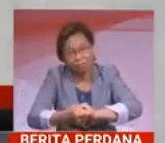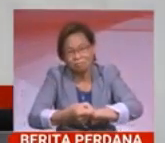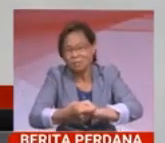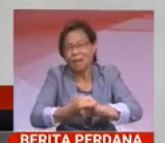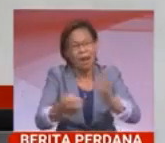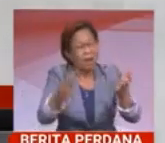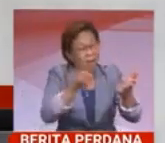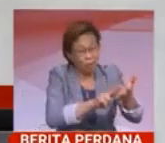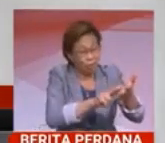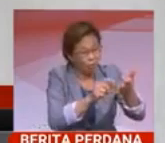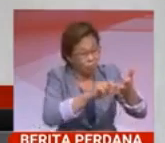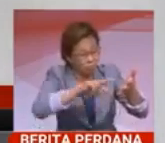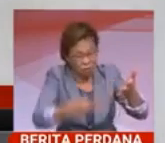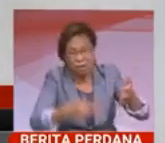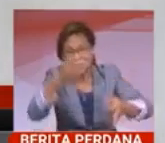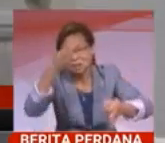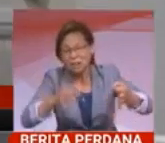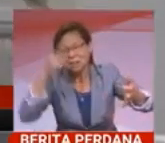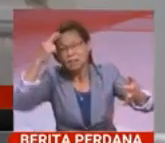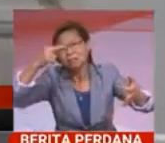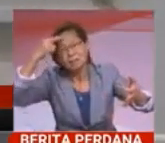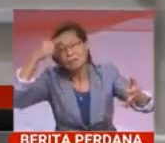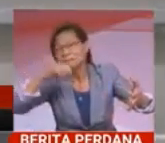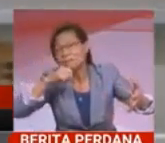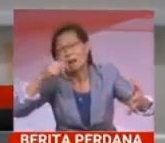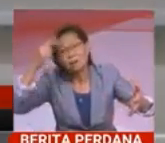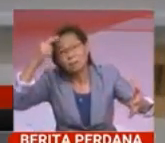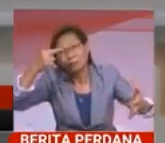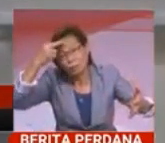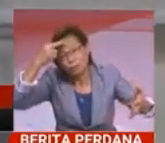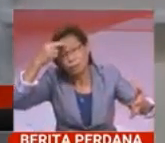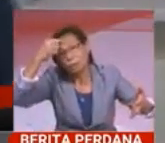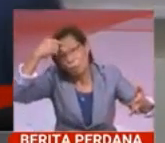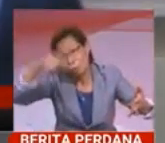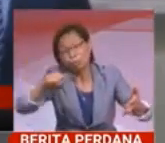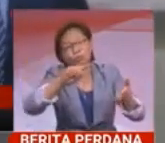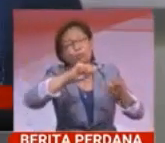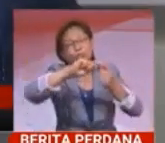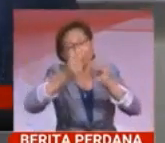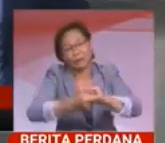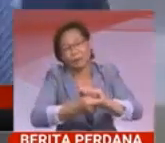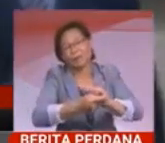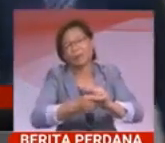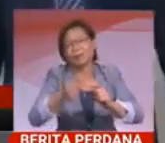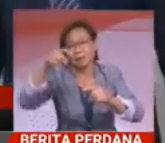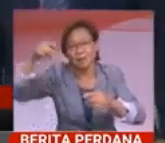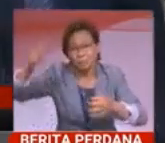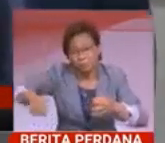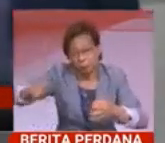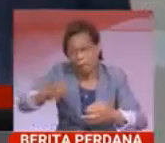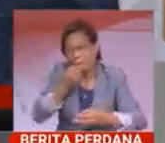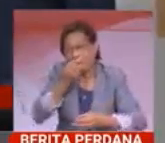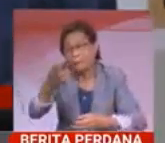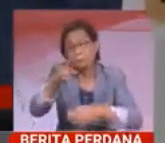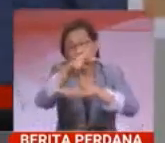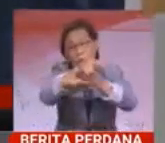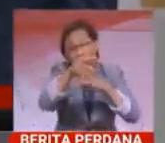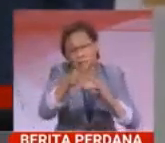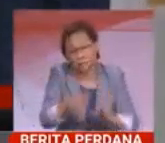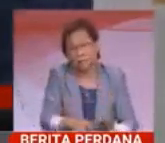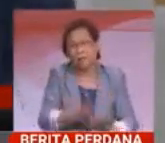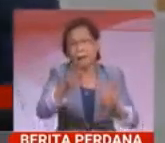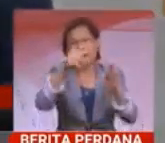sekiranya tidak ada justifikasi untuk mendorong iya dipindah mahkamah turut dimaklumkan saksi walaupun